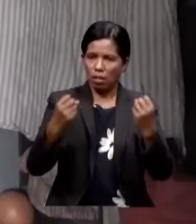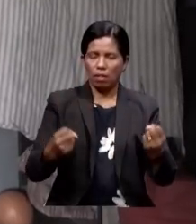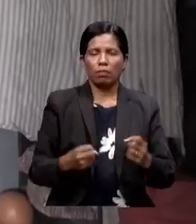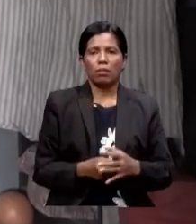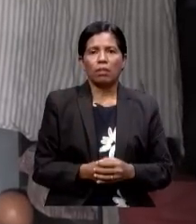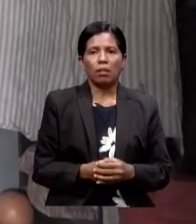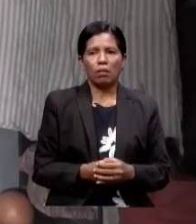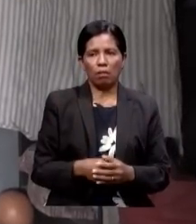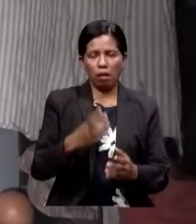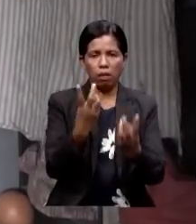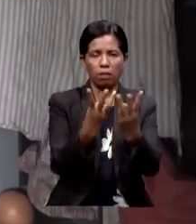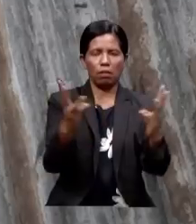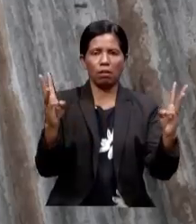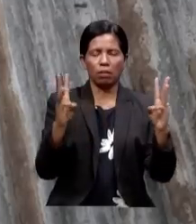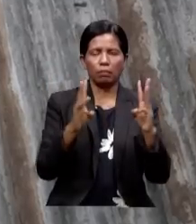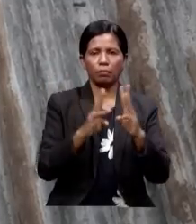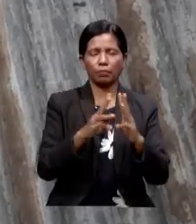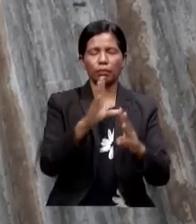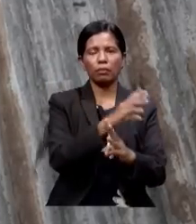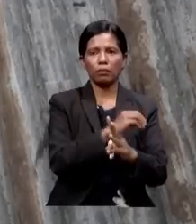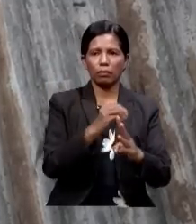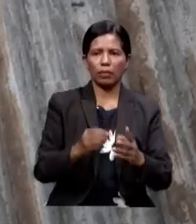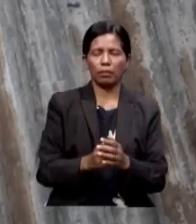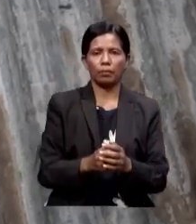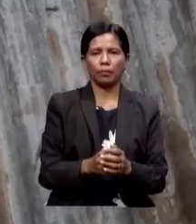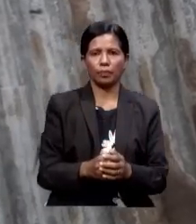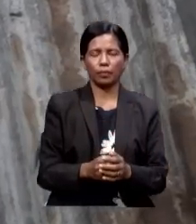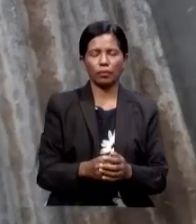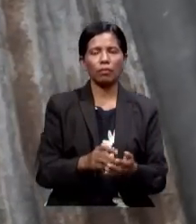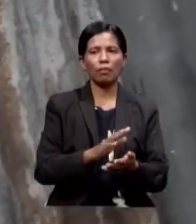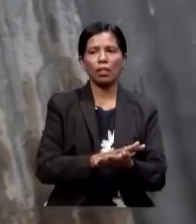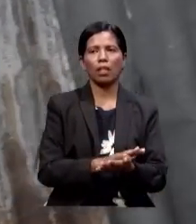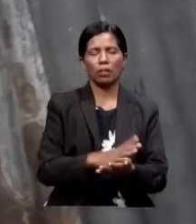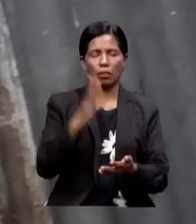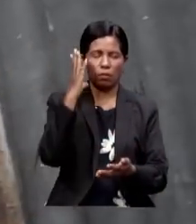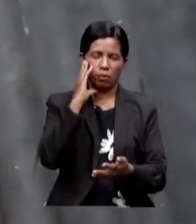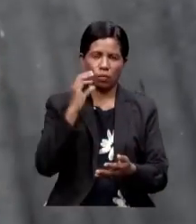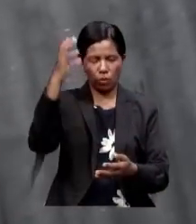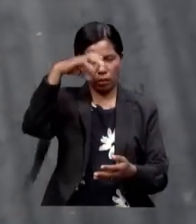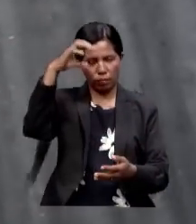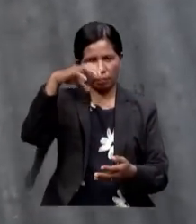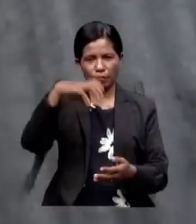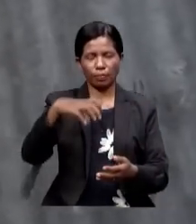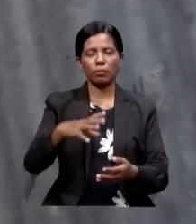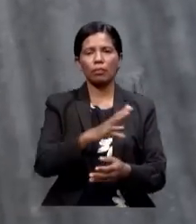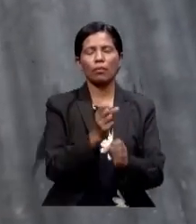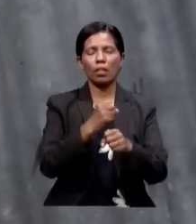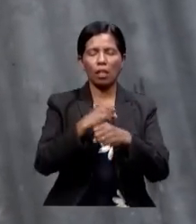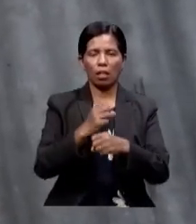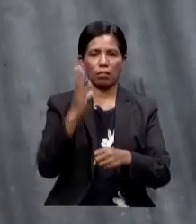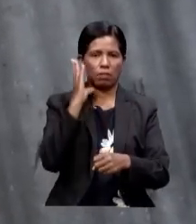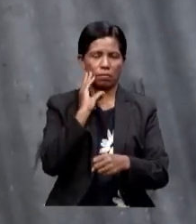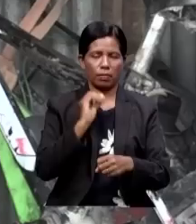deit, ho kalen no triplex, nebe fasila tubokon, penghira udang munurai.